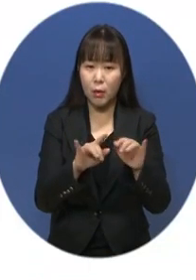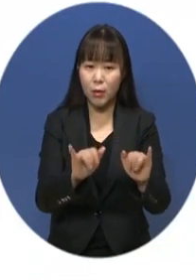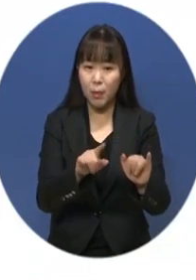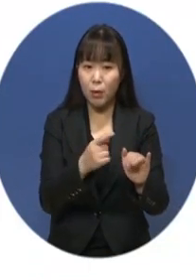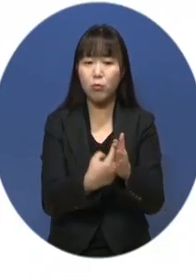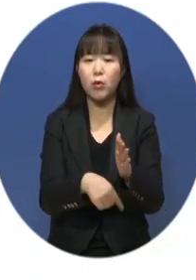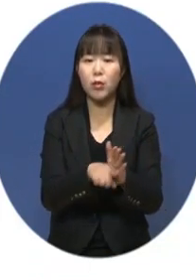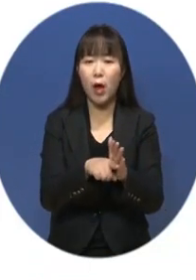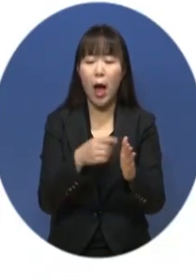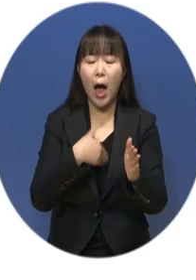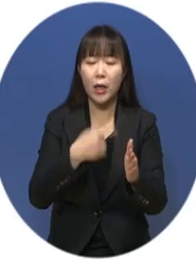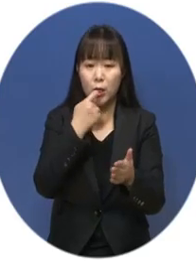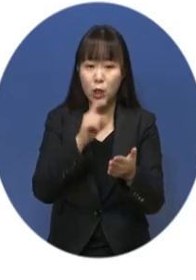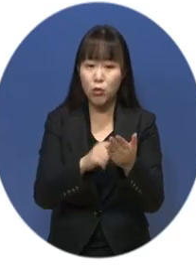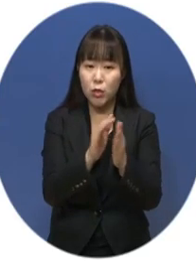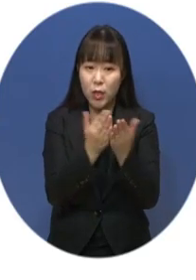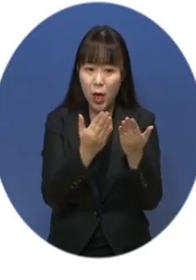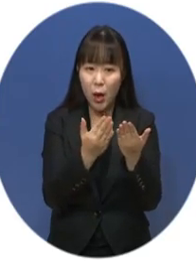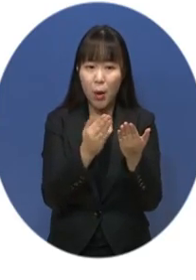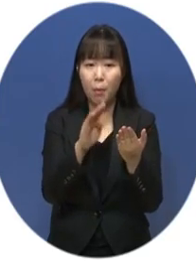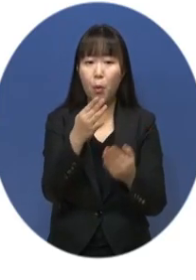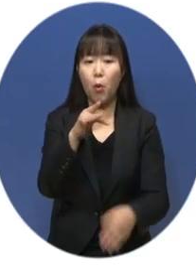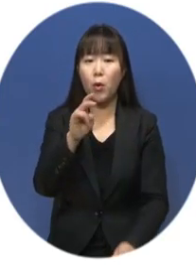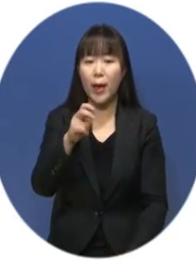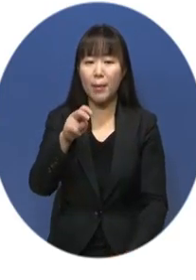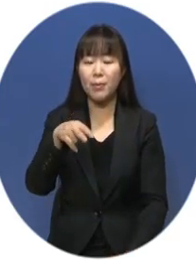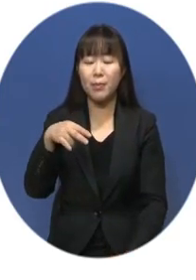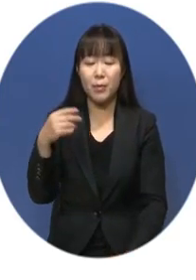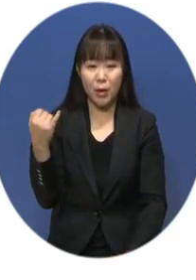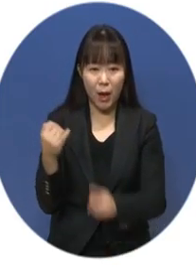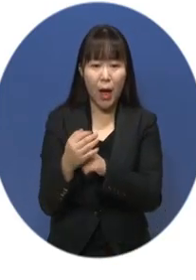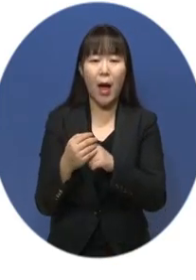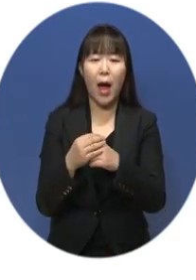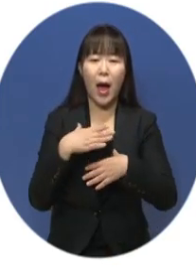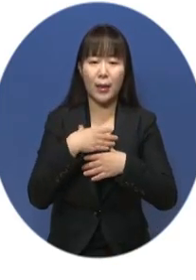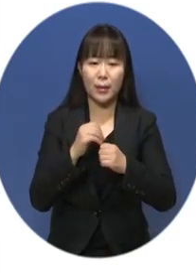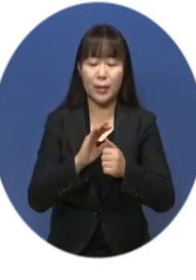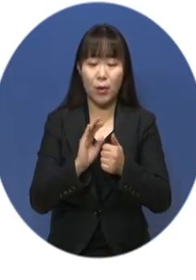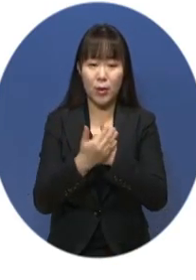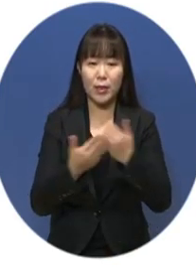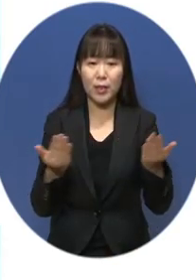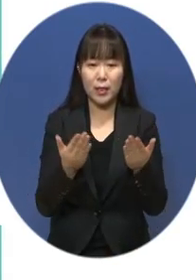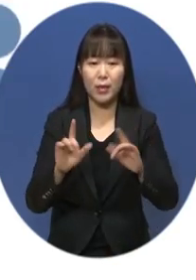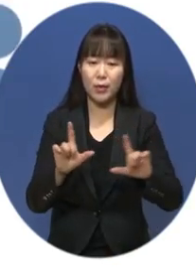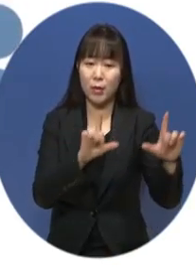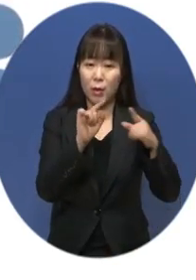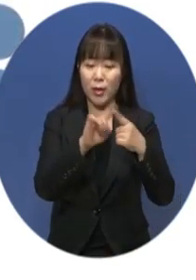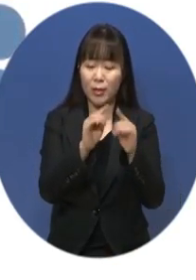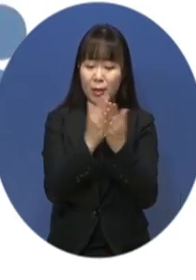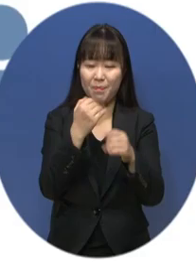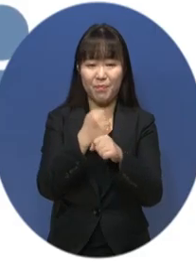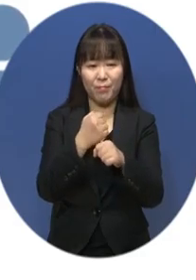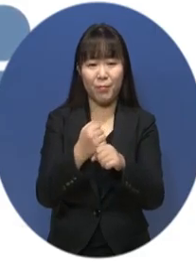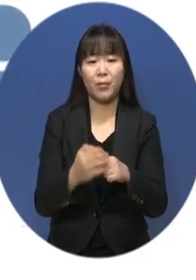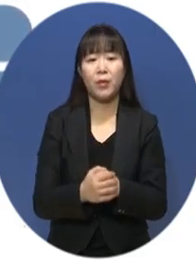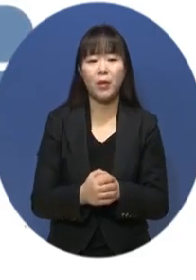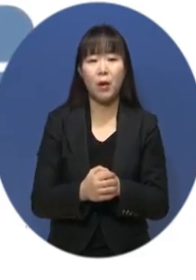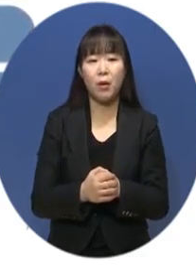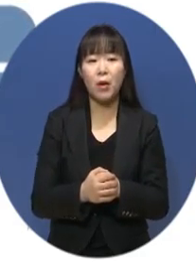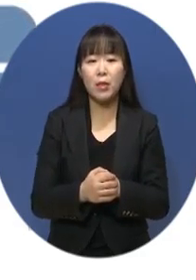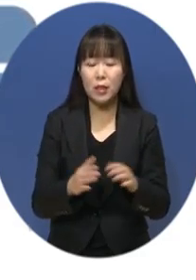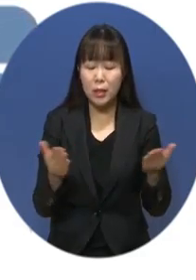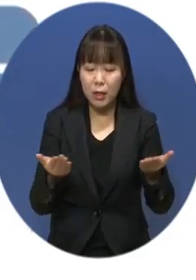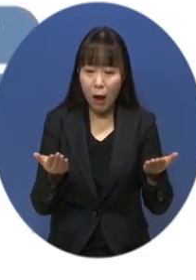알기 쉬운 책 보람 씨의 안전한 직장생활을 발간했습니다 공단은 발달 장애인 근로자가